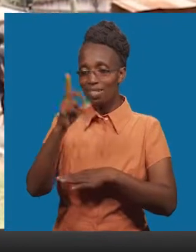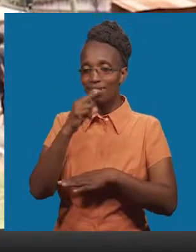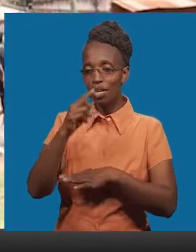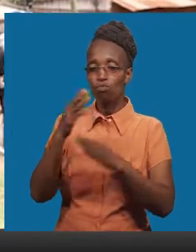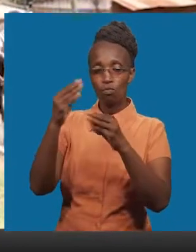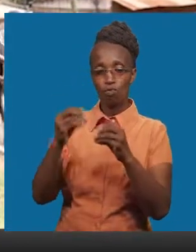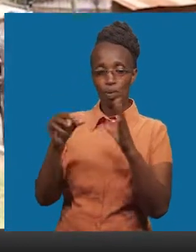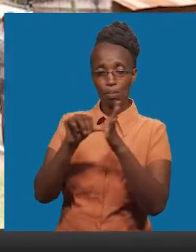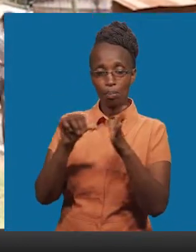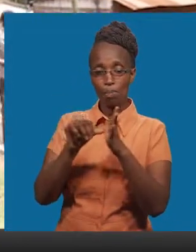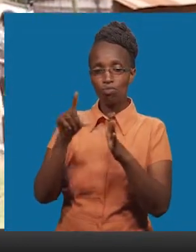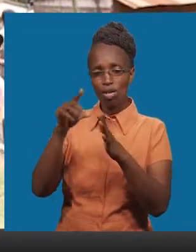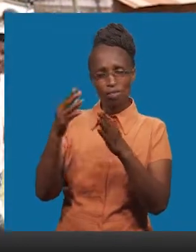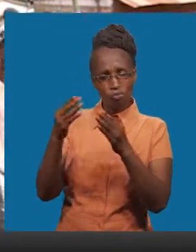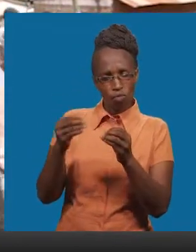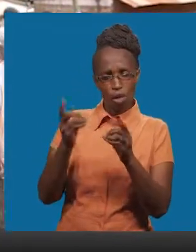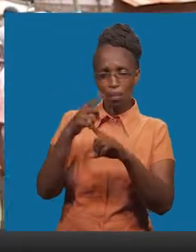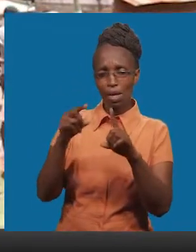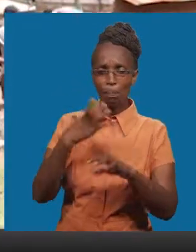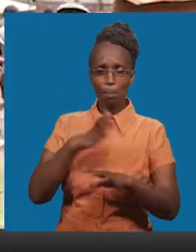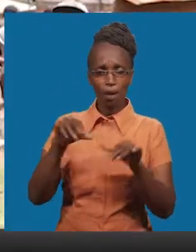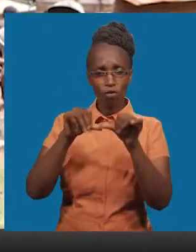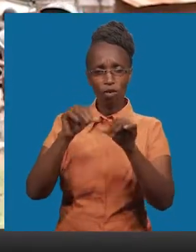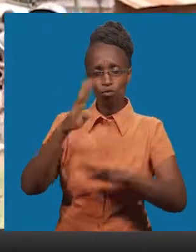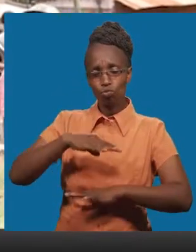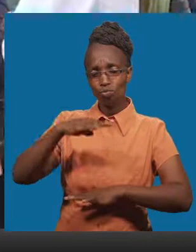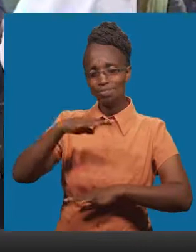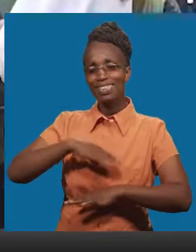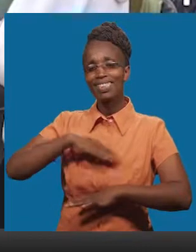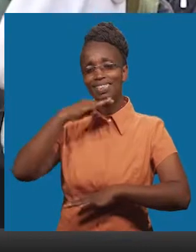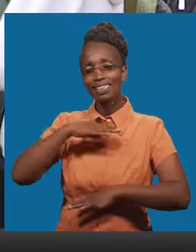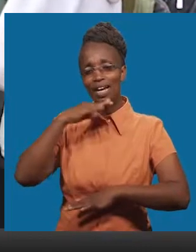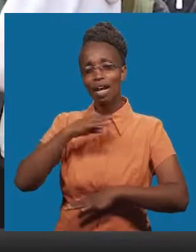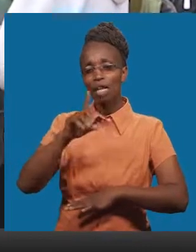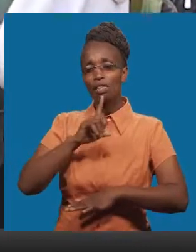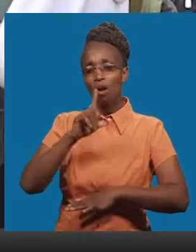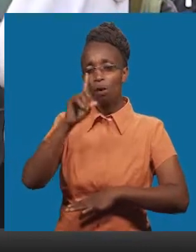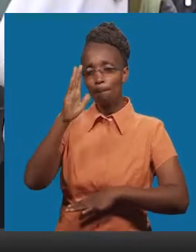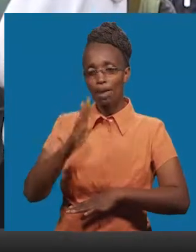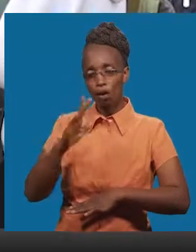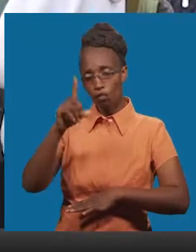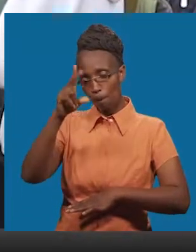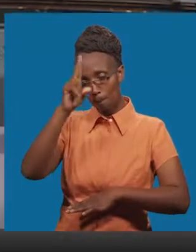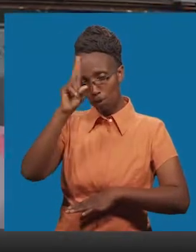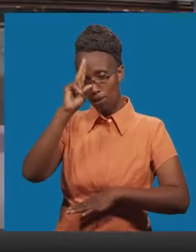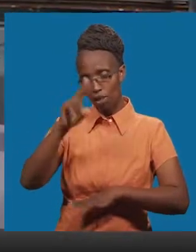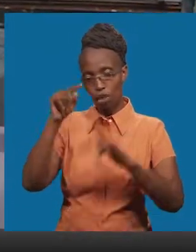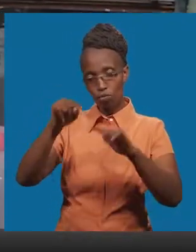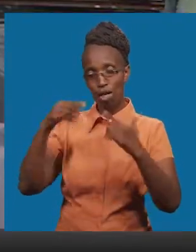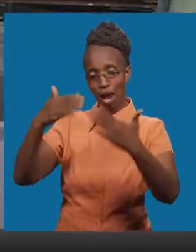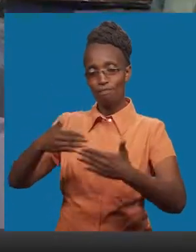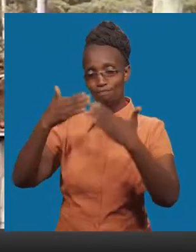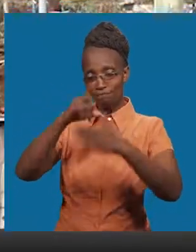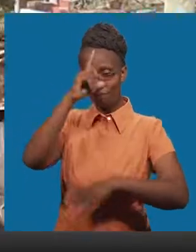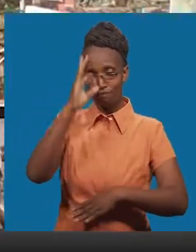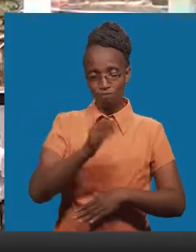tukiwambia, wanatuambia ati tumeshugulikia hiyo. Unashugulikia na comrades wanakufa bana. Kamanda wa polisi kaunti ya Machakos, Isa Mohamud,